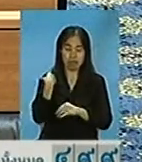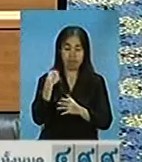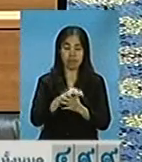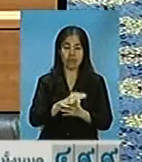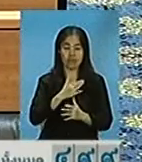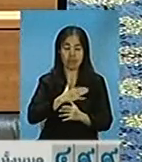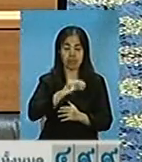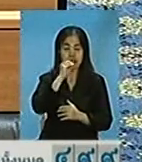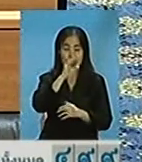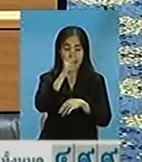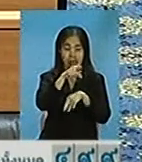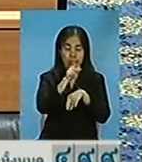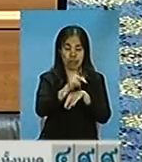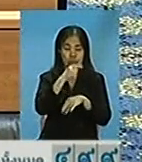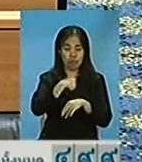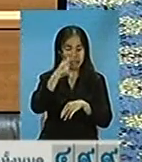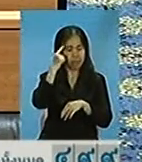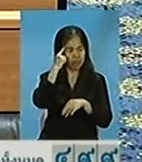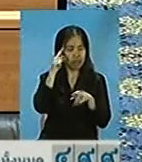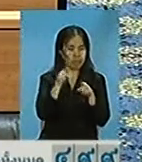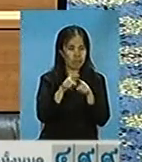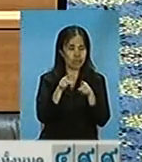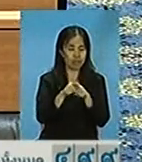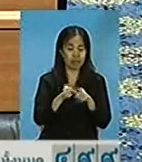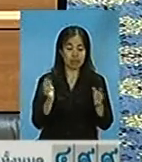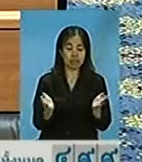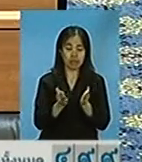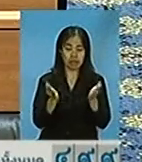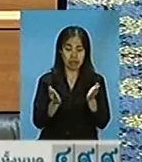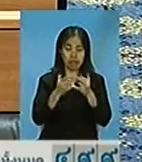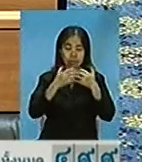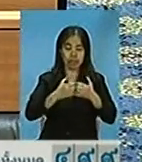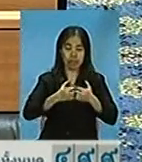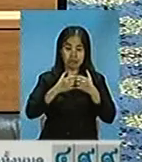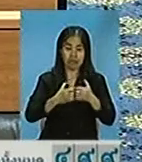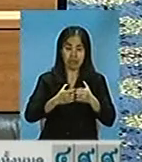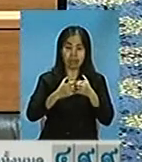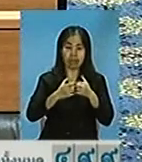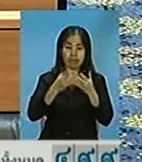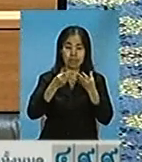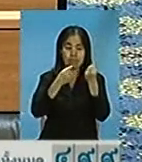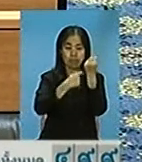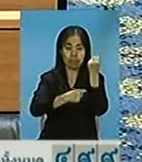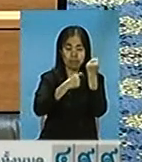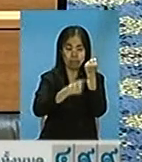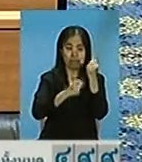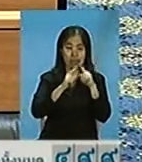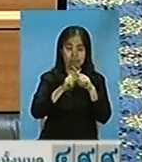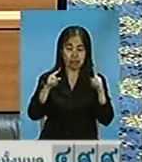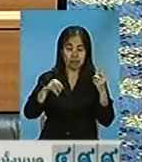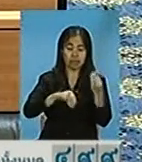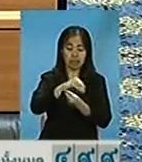ว่าผมเห็นด้วยนะให้ส่งเสริมอุตสาหกรรมยางเนี่ยแต่ผมอยากให้เป็นภารกิจ